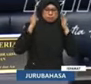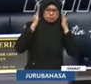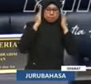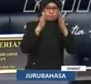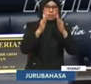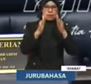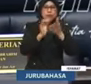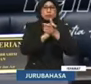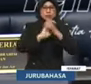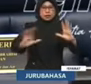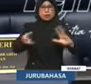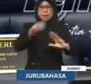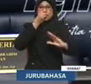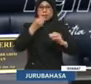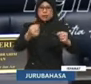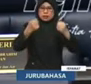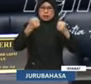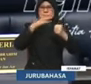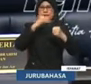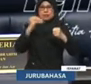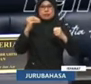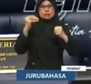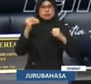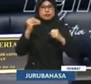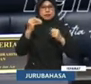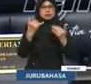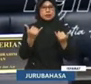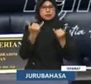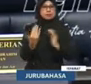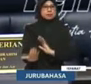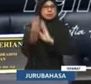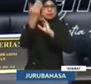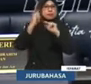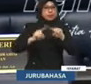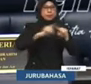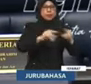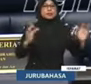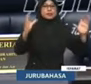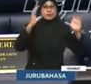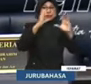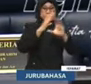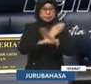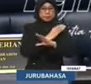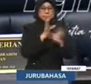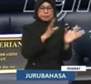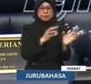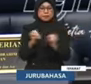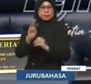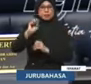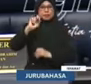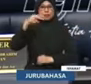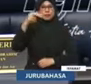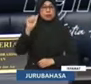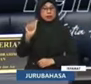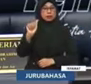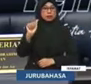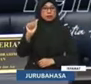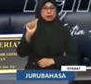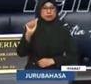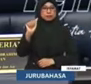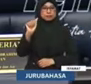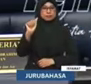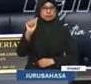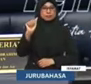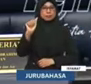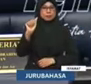memperkukuh security makanan negara dan menghadapi dalam menghadapi berbagai cabaran Justru itu penganjuran maha 2022 ini